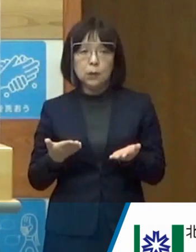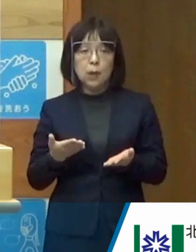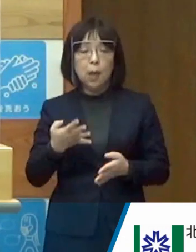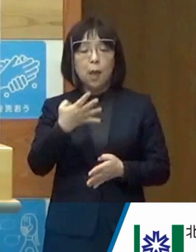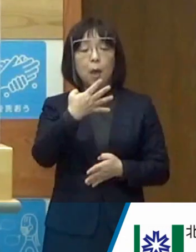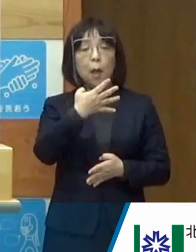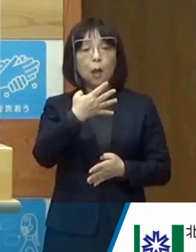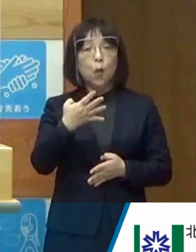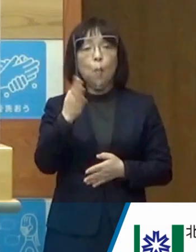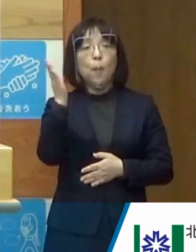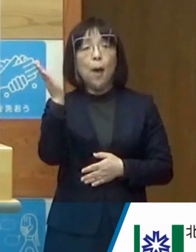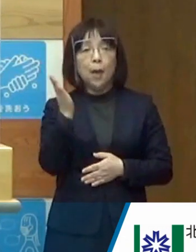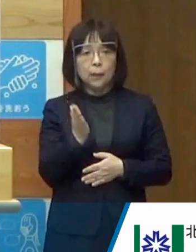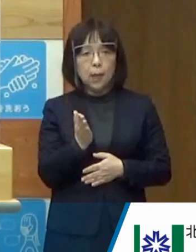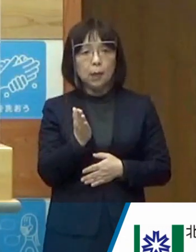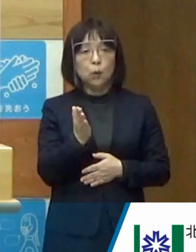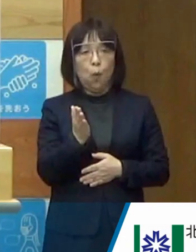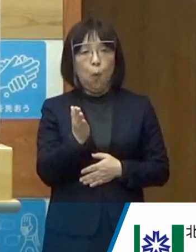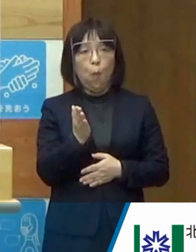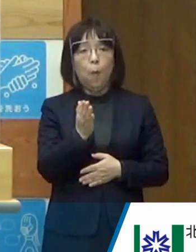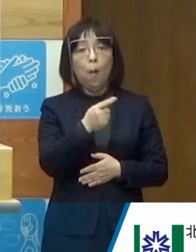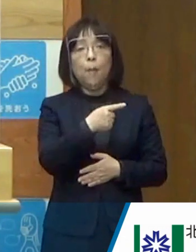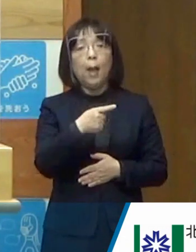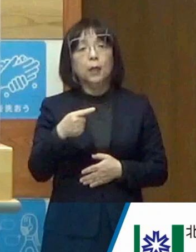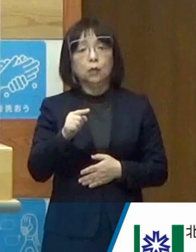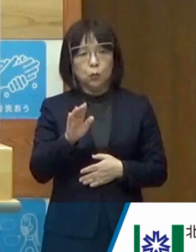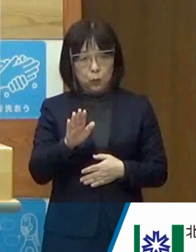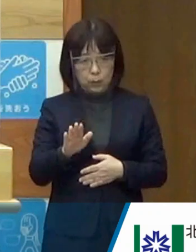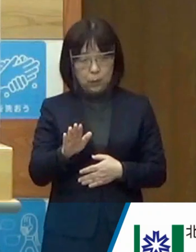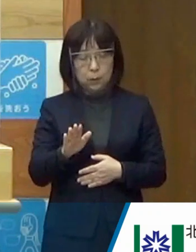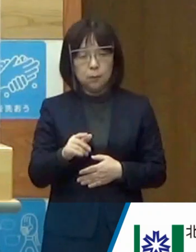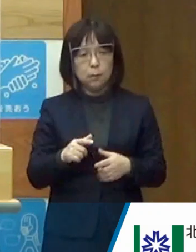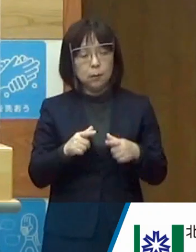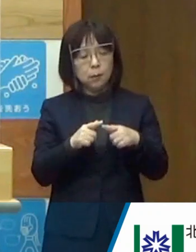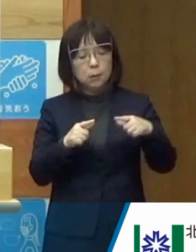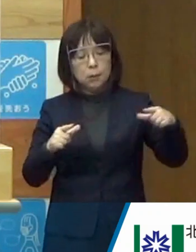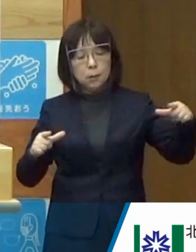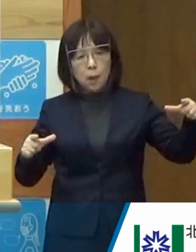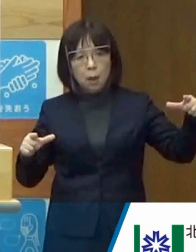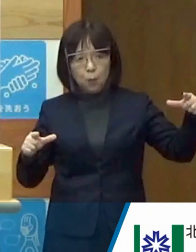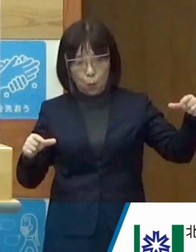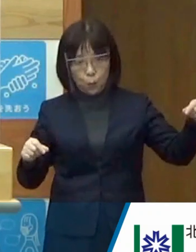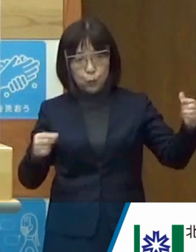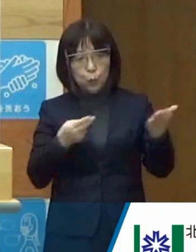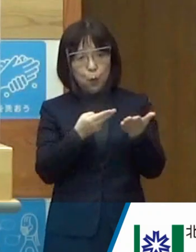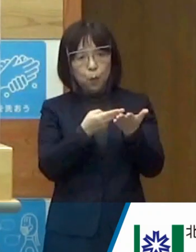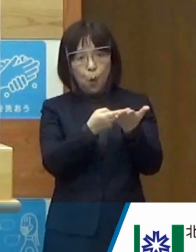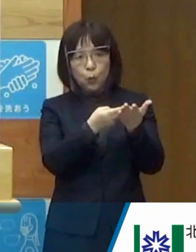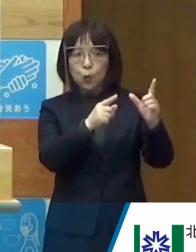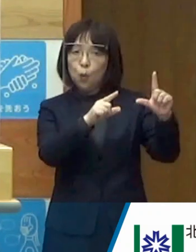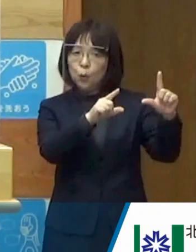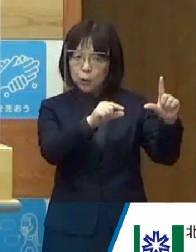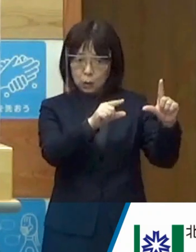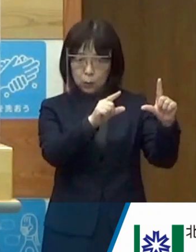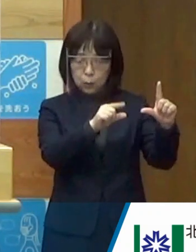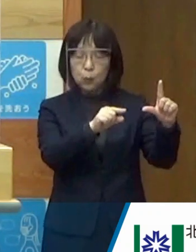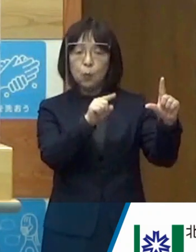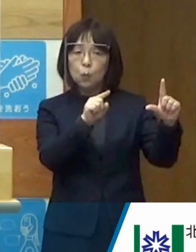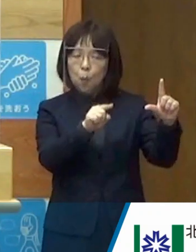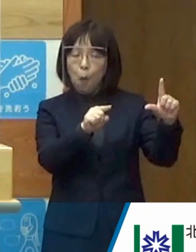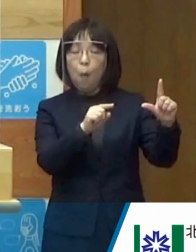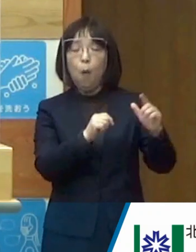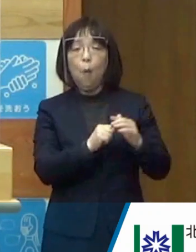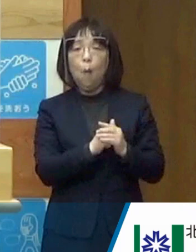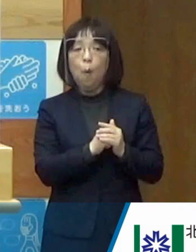4% マイナスという状況でありますが、こちら全国の病床使用率については、こちらについ